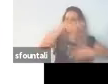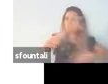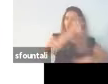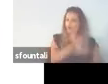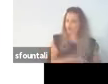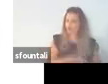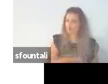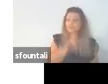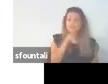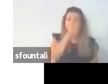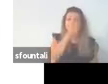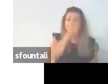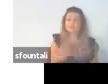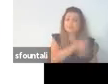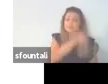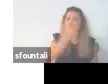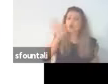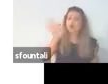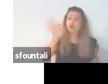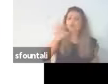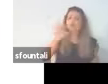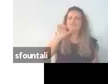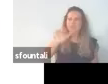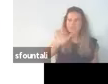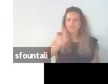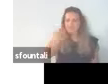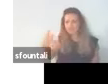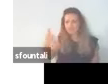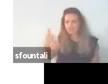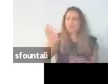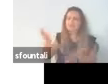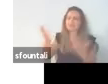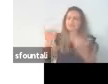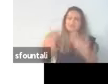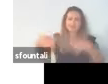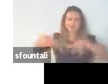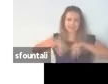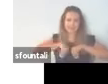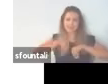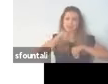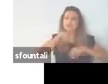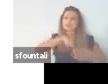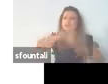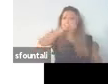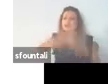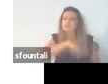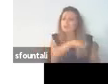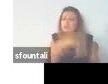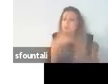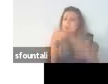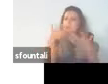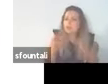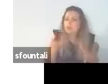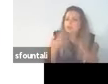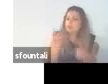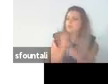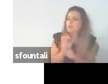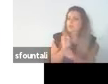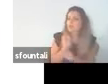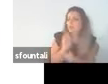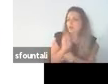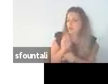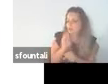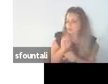απουσία συνένεσης. Τμήμα της δουλειάς της Διεθνούς Αμνηστίας ήταν σε συνεργασία με άλλους και άλλες να πιέσουμε για αλλαγές